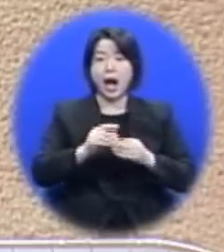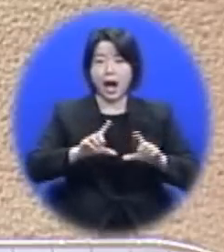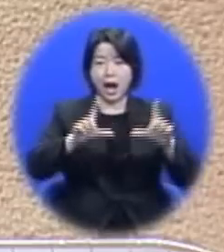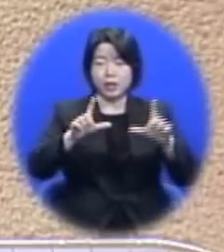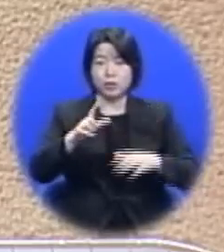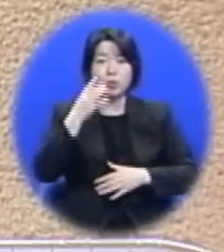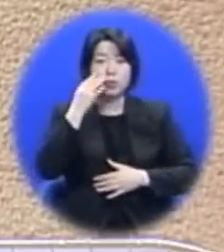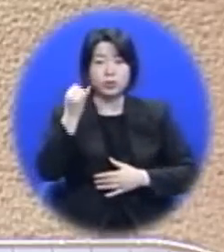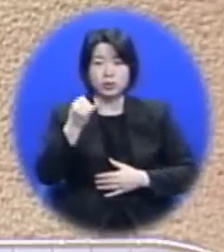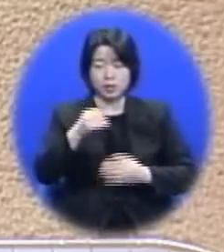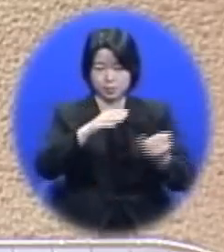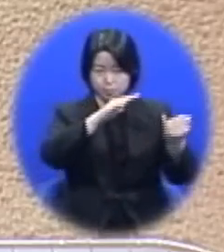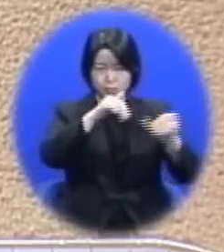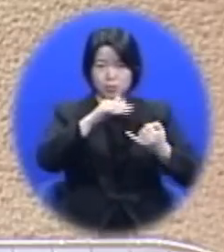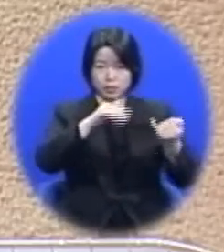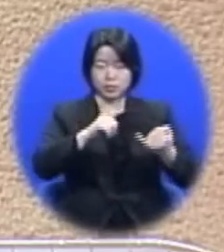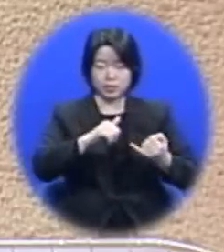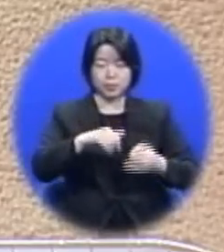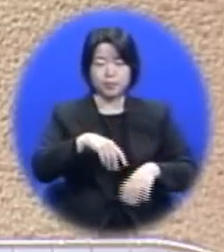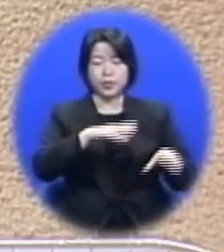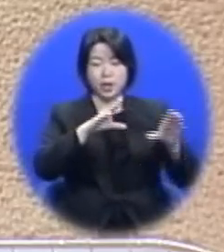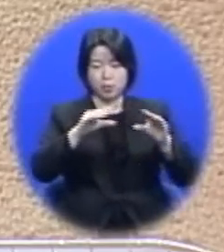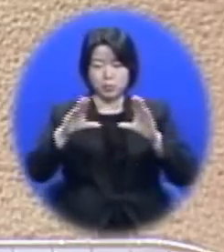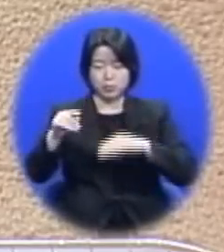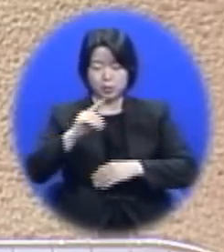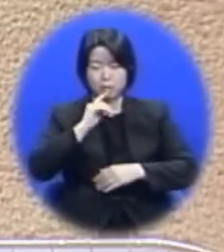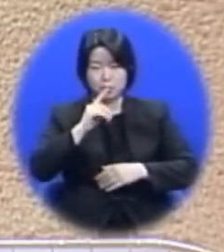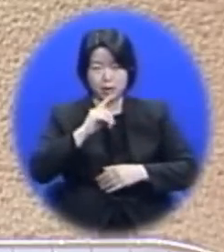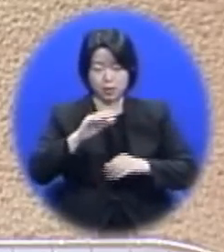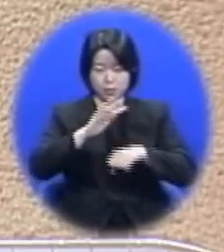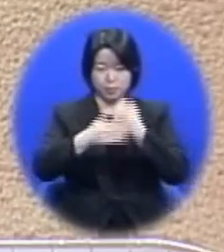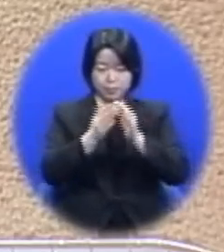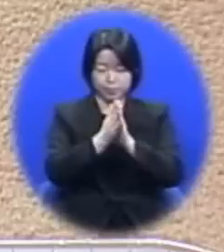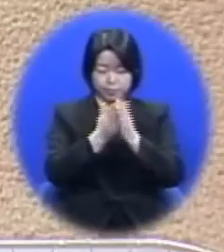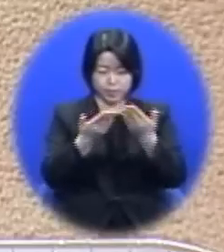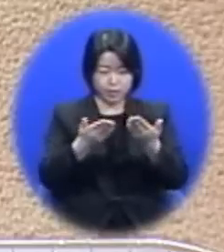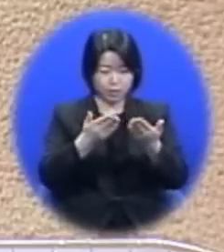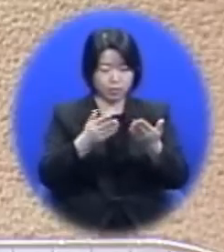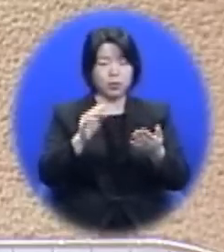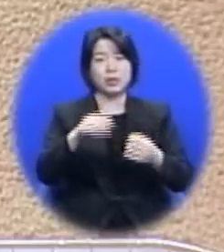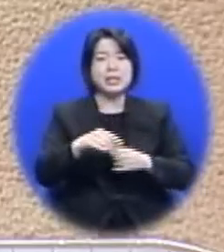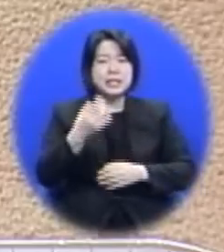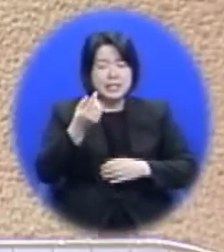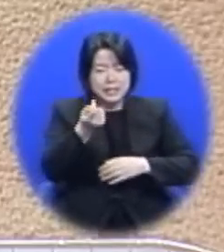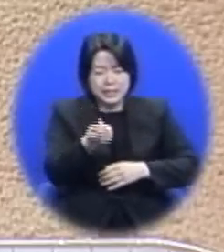아주 부드러운 말로 성경을 펼쳐서 지극히 작은 자 하나에게